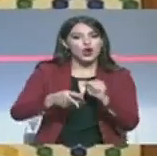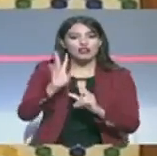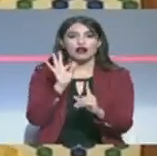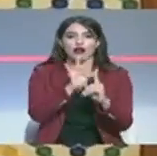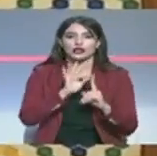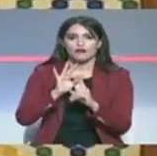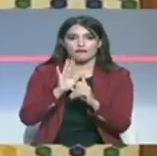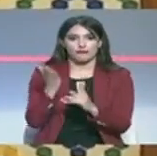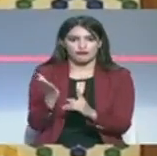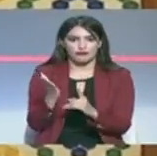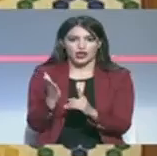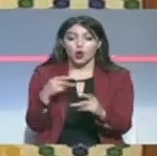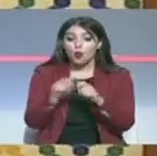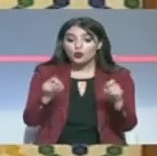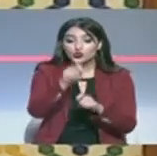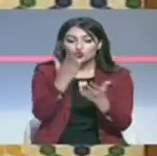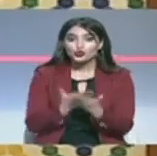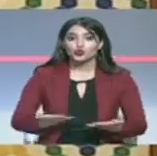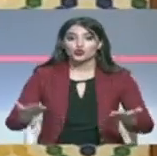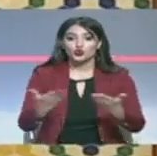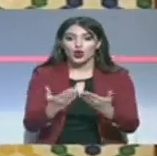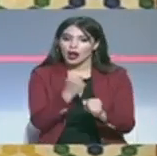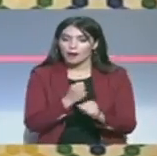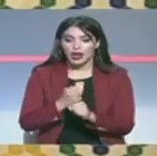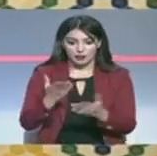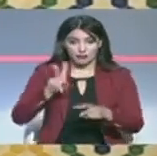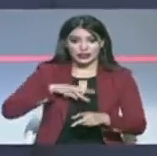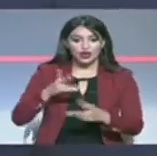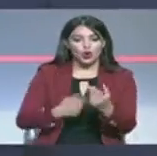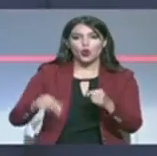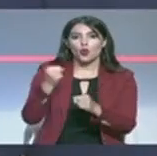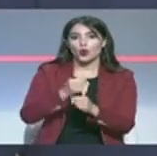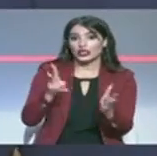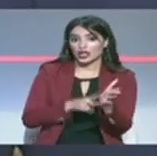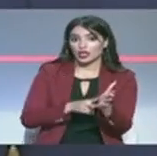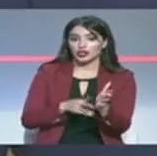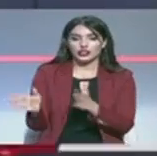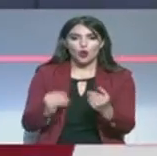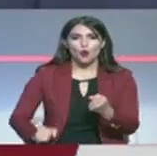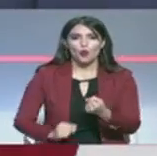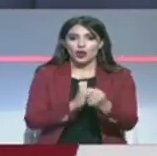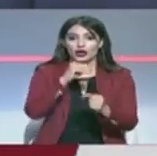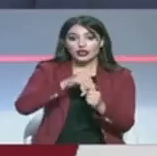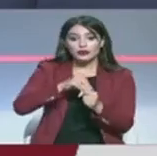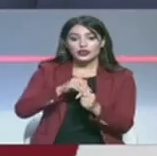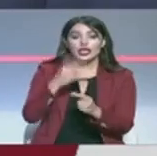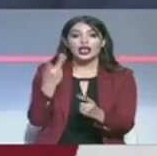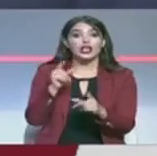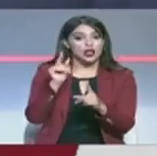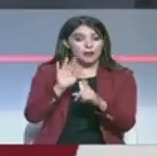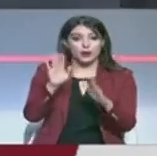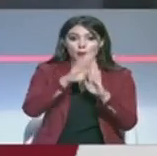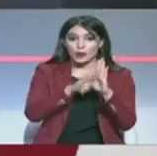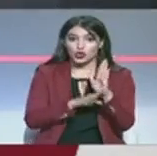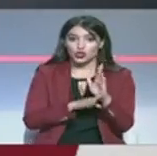وعلى تقييم الأداء وعلى الإنجاز. الدفع الاقتصادي كلمة تقاطع بين